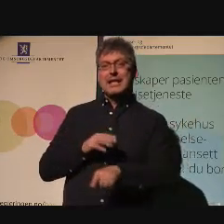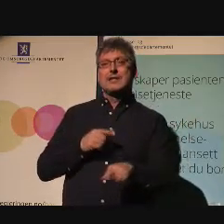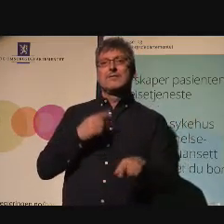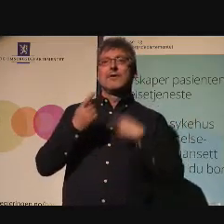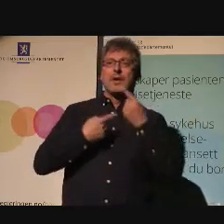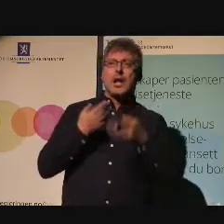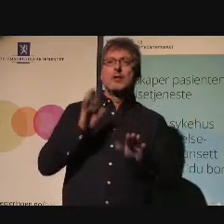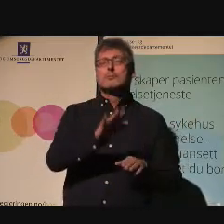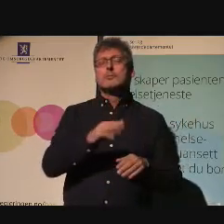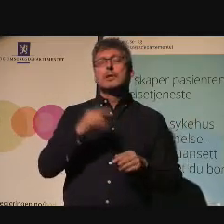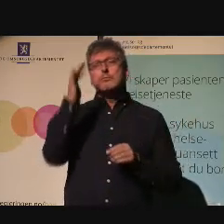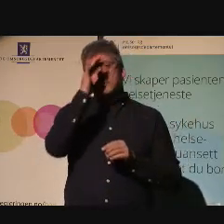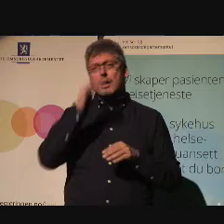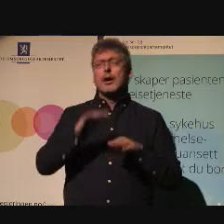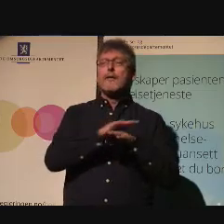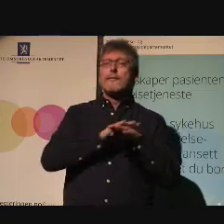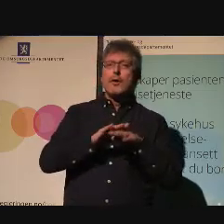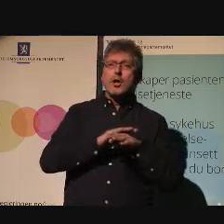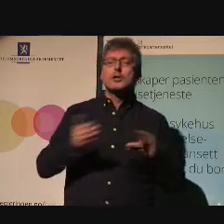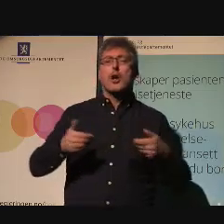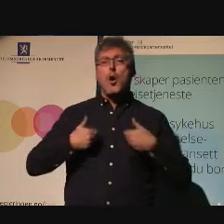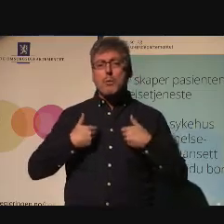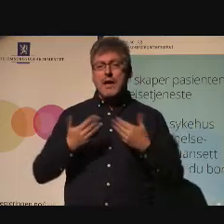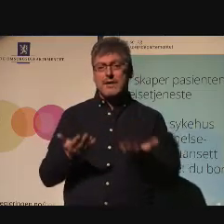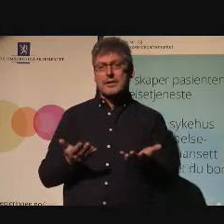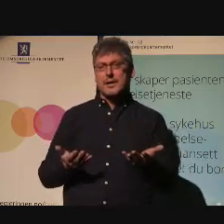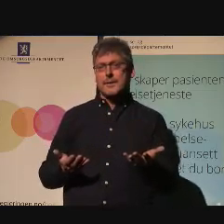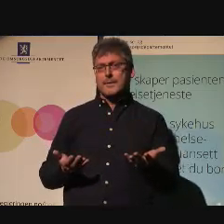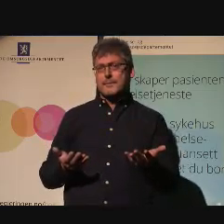og følelser og opplevelser.